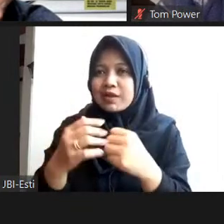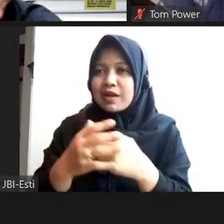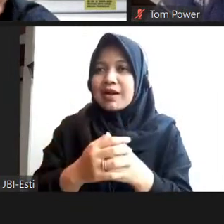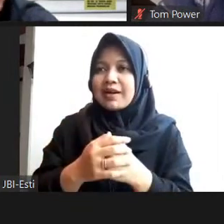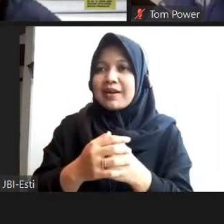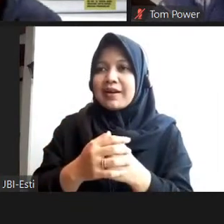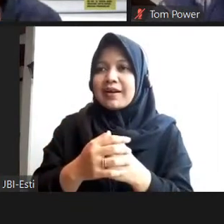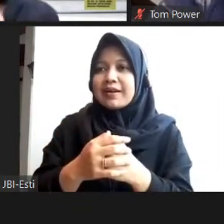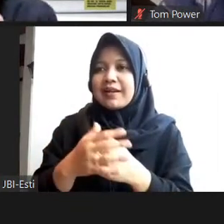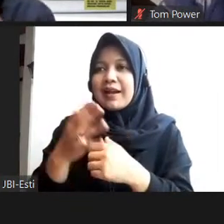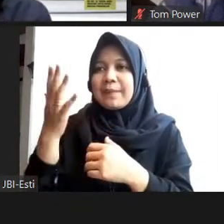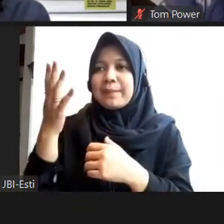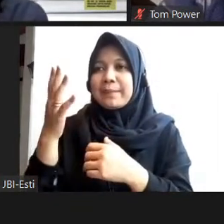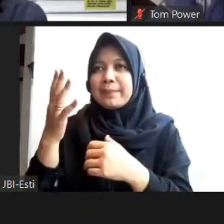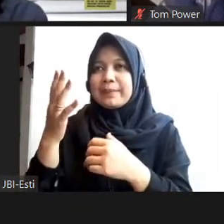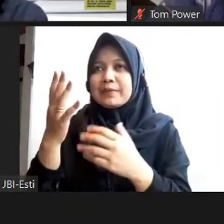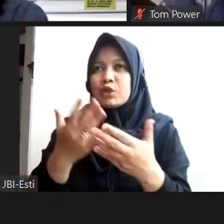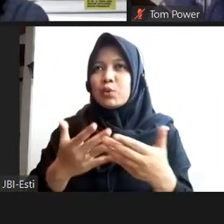kontestasi demokrasi di